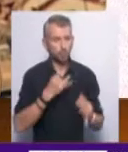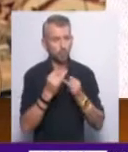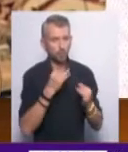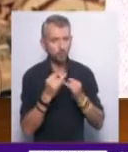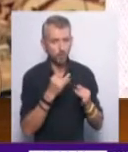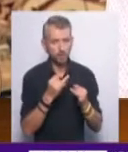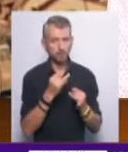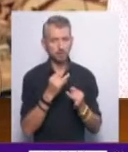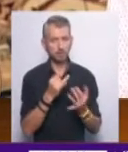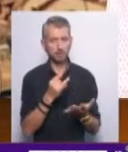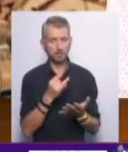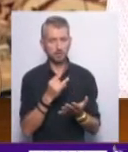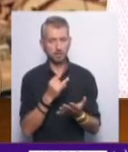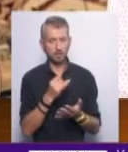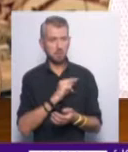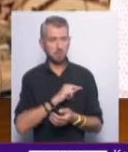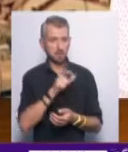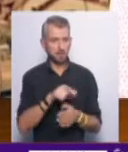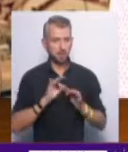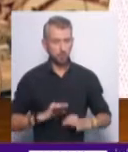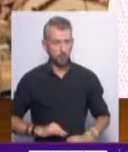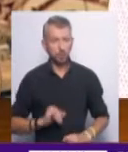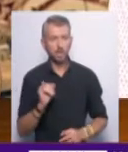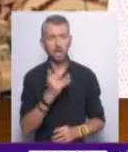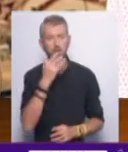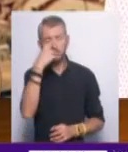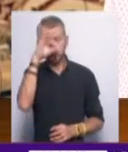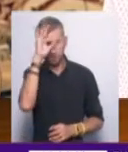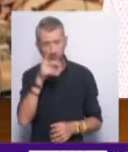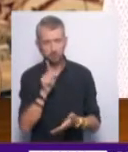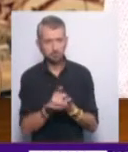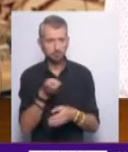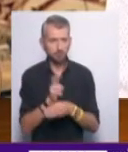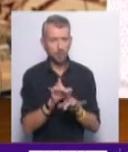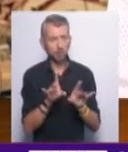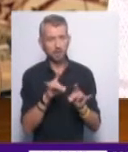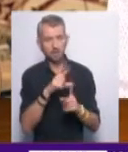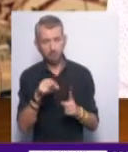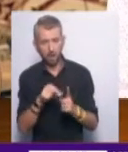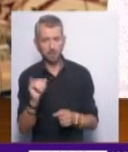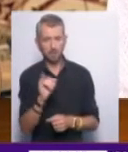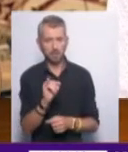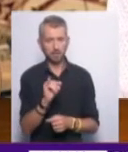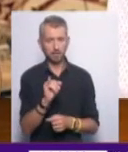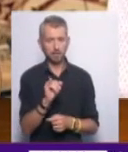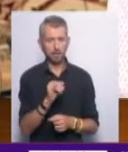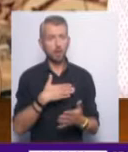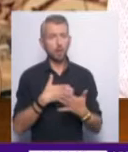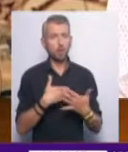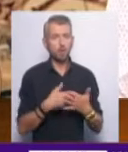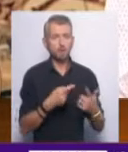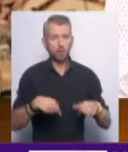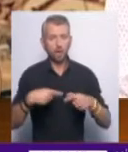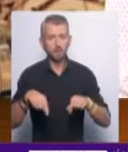поспілкуватися, працівник прокуратури. Щоб його побачили. І з Нацполіції розказати правила. І громадські